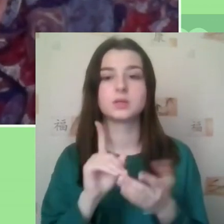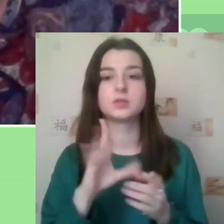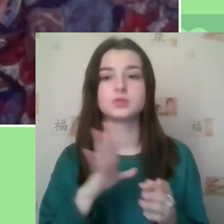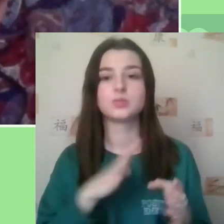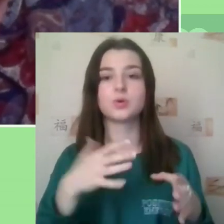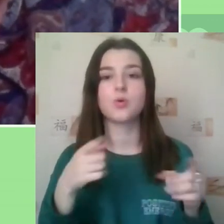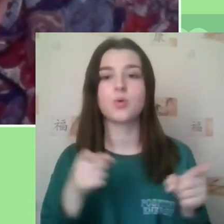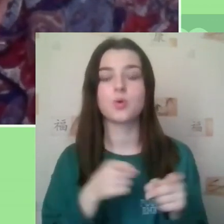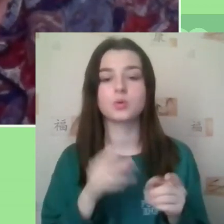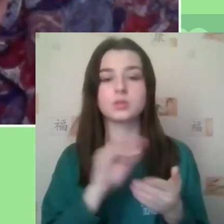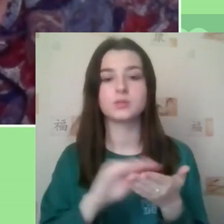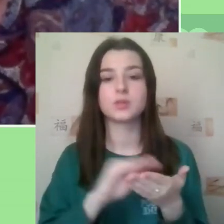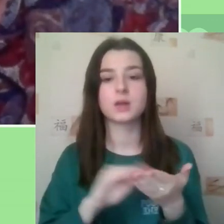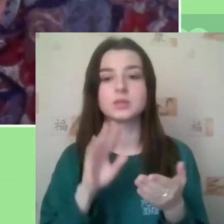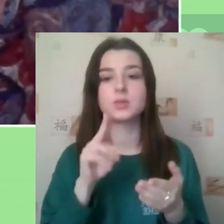всьому матеріалу.